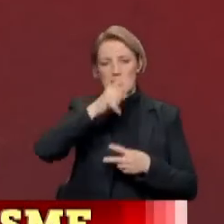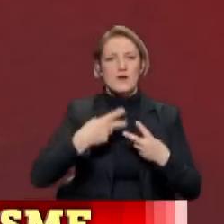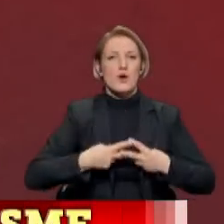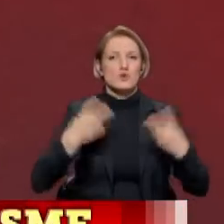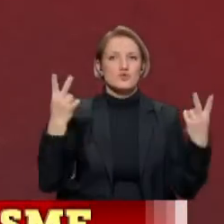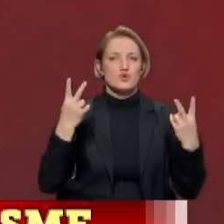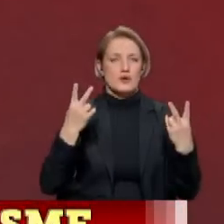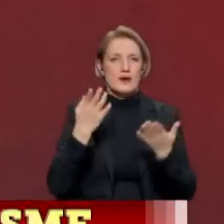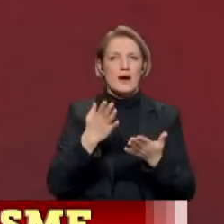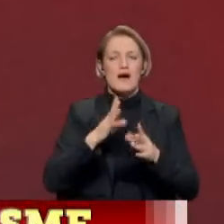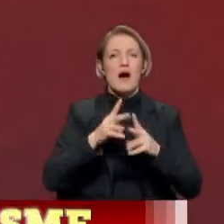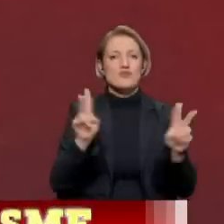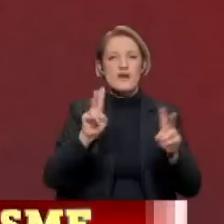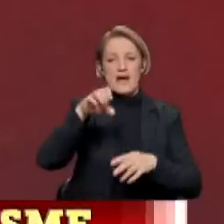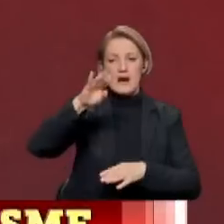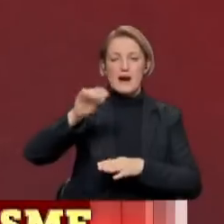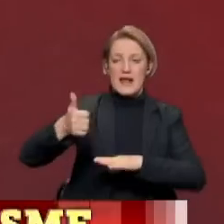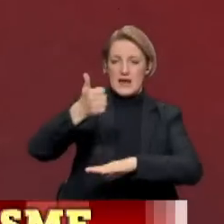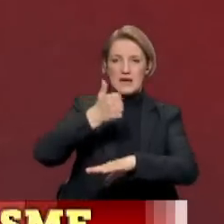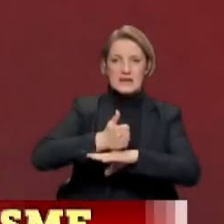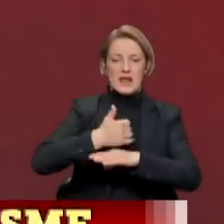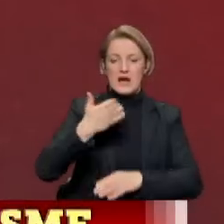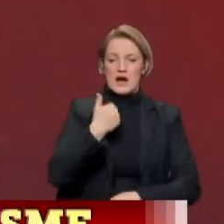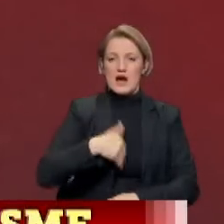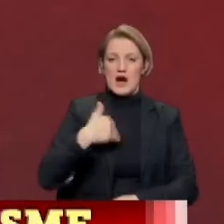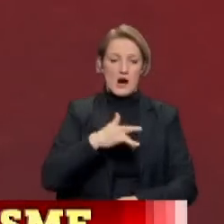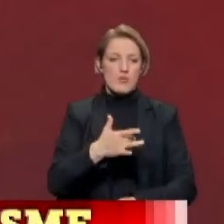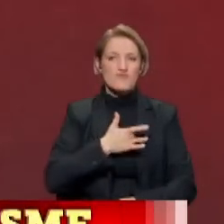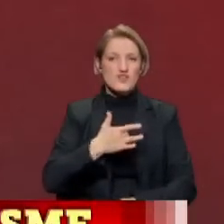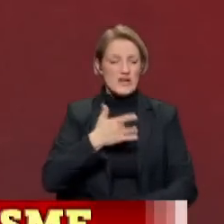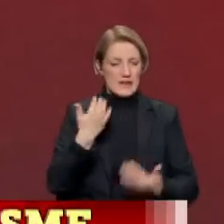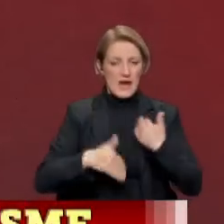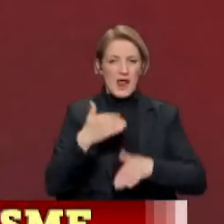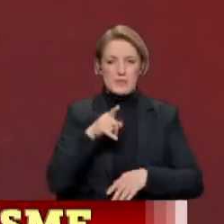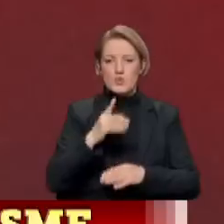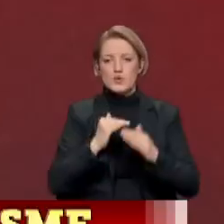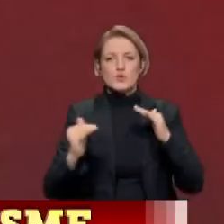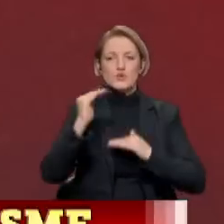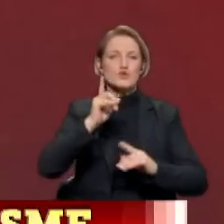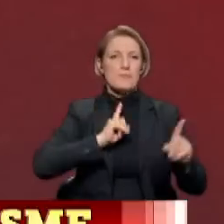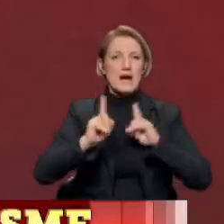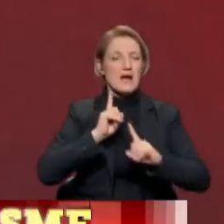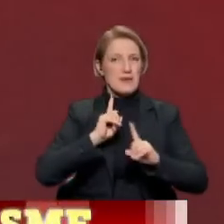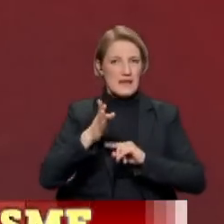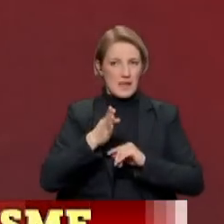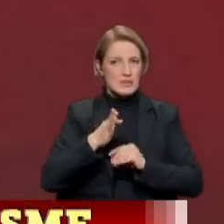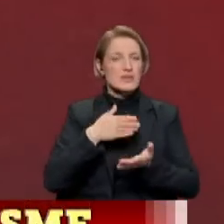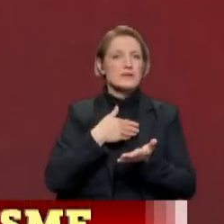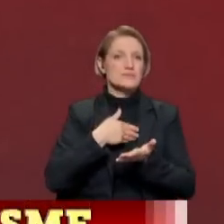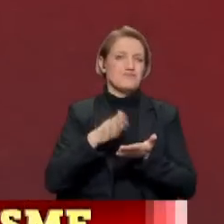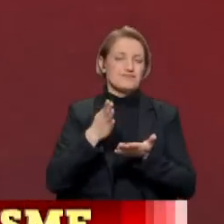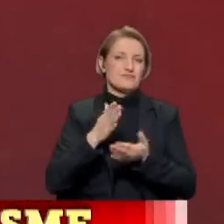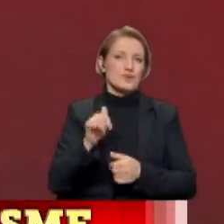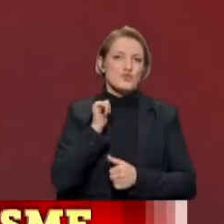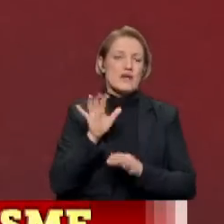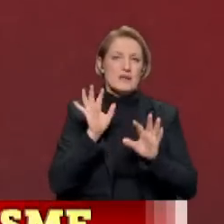özgürlükler çağını açan AK Parti iktidarına kamu vicdanını yaralayan bu kararın üst mahkemeden döneceğini umut